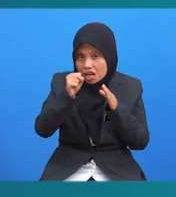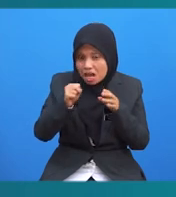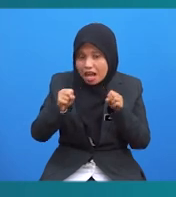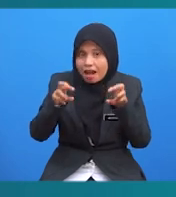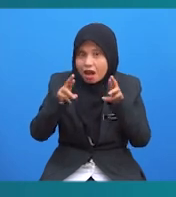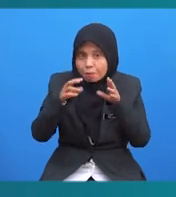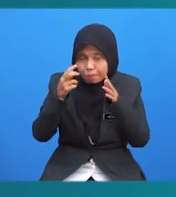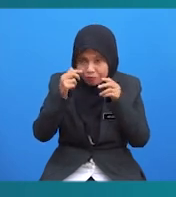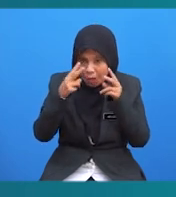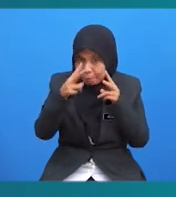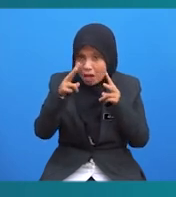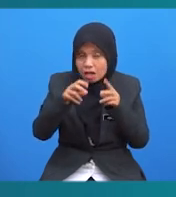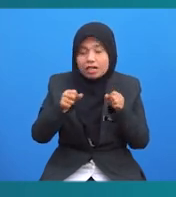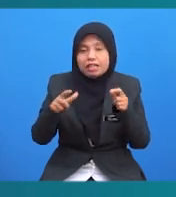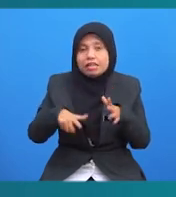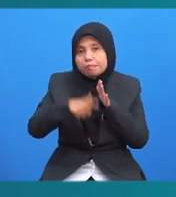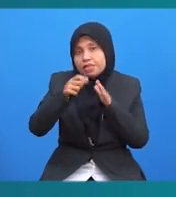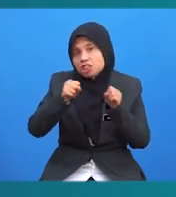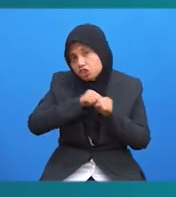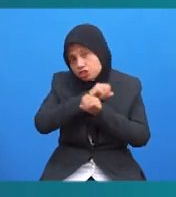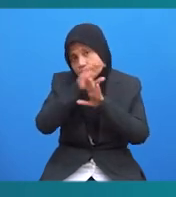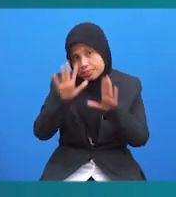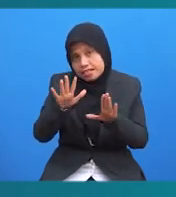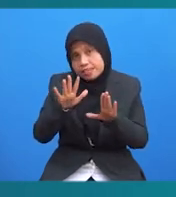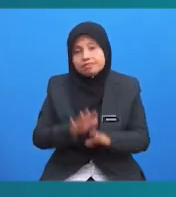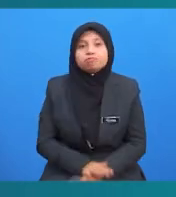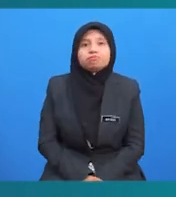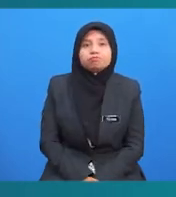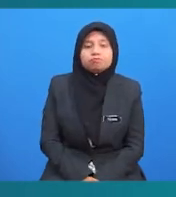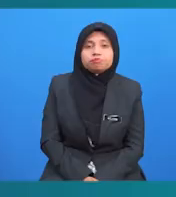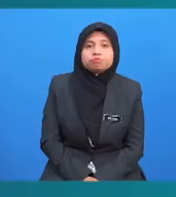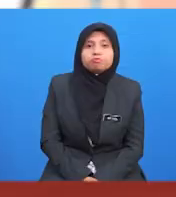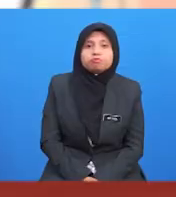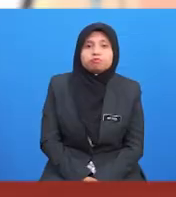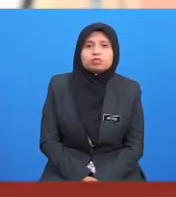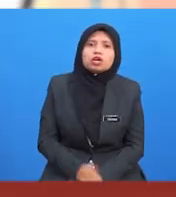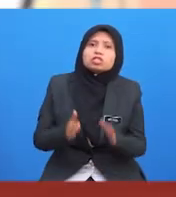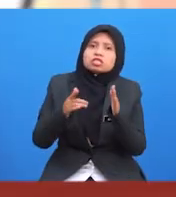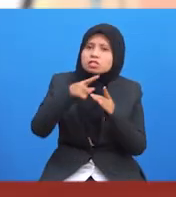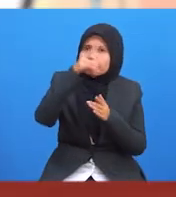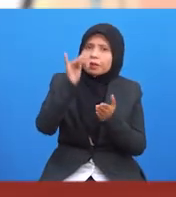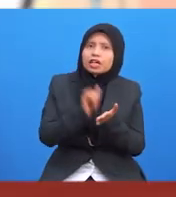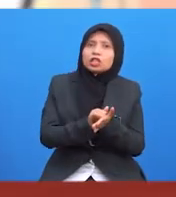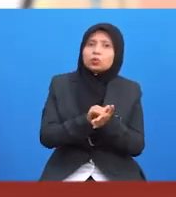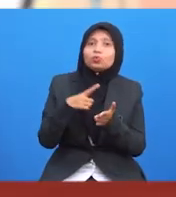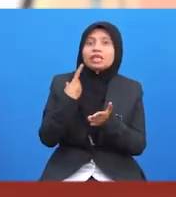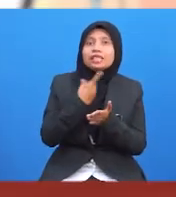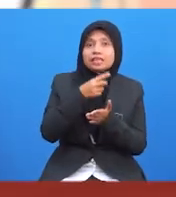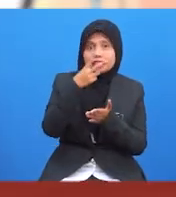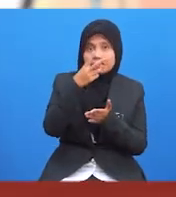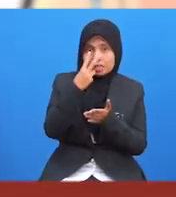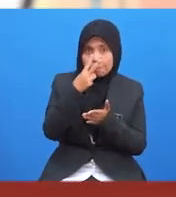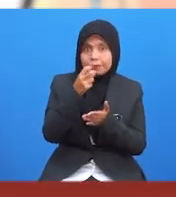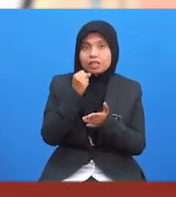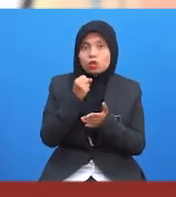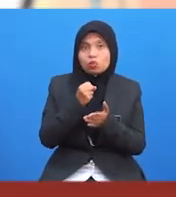sekata dan lebih bersifat asli cahayanya berbanding flash kamera. Oleh sebab itu, kita dapat lihat